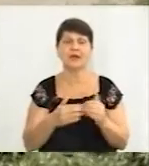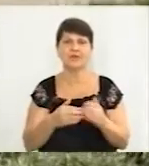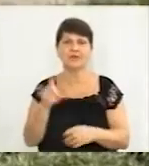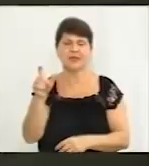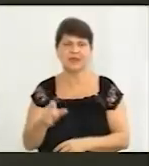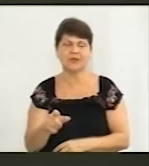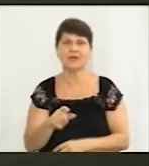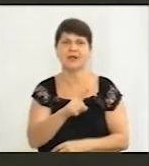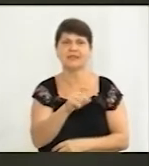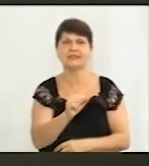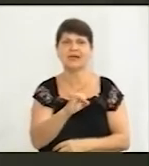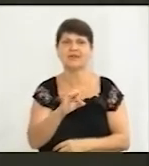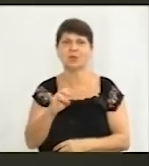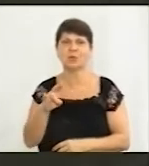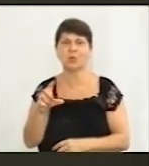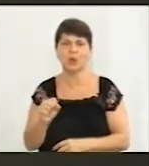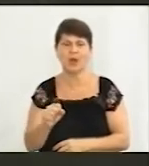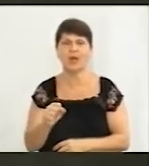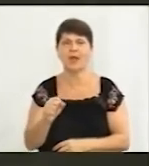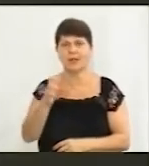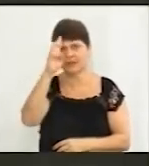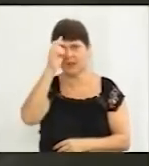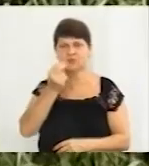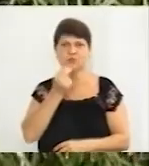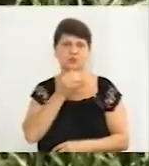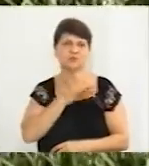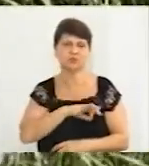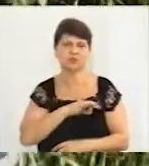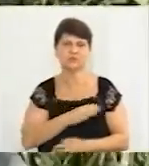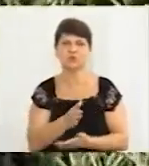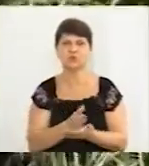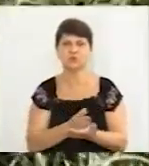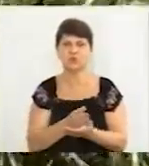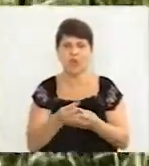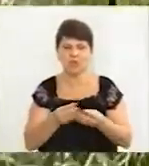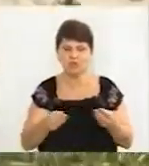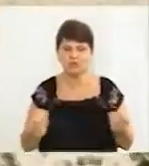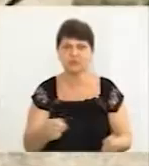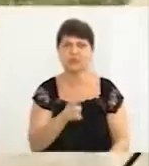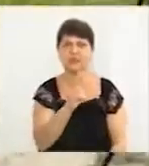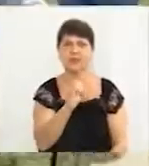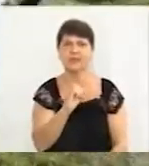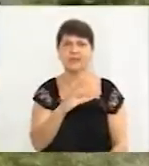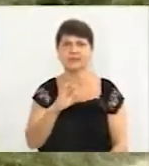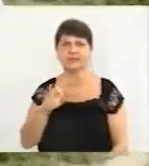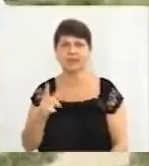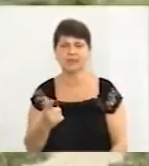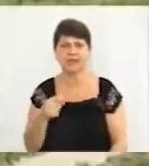Держпродспоживслужби Артем Заверуха готується вимірювати у водоймі розчинений кисень. Це в нас оксиметр, за допомогою якого ми будемо міряти в